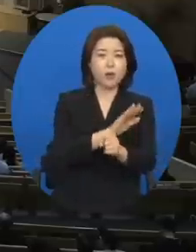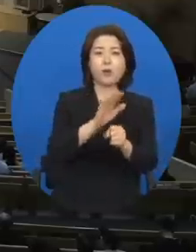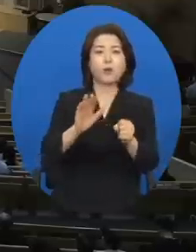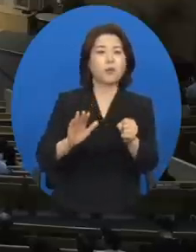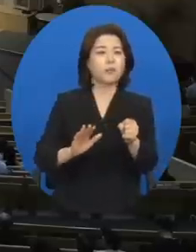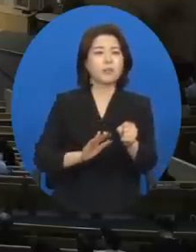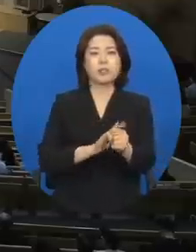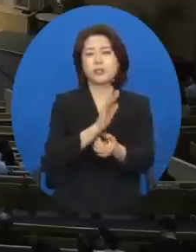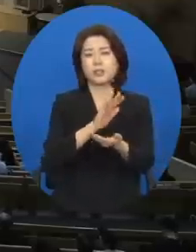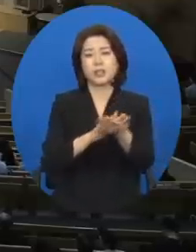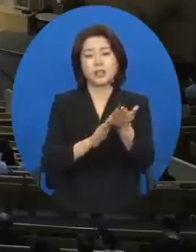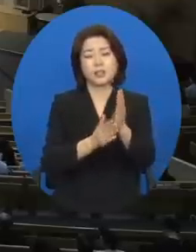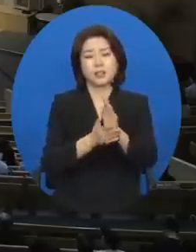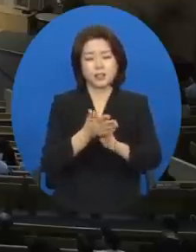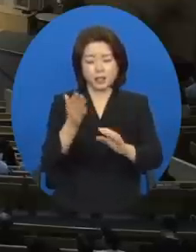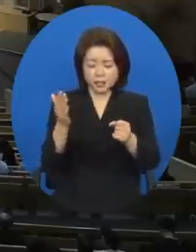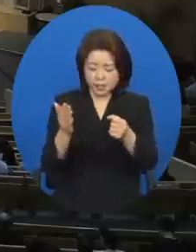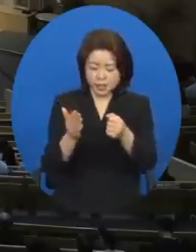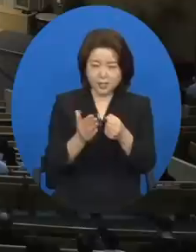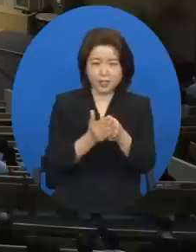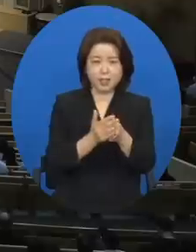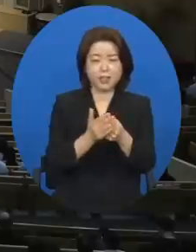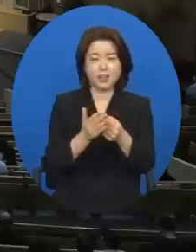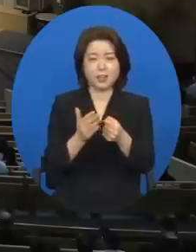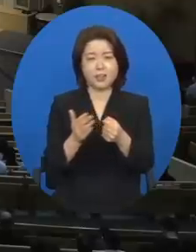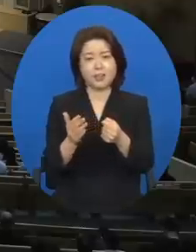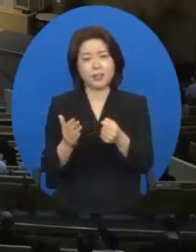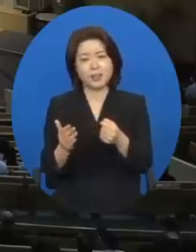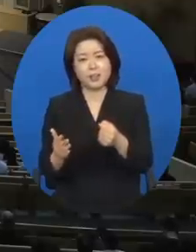사랑하는 너는 가난해,